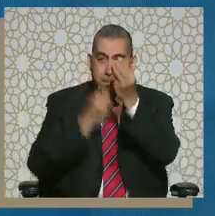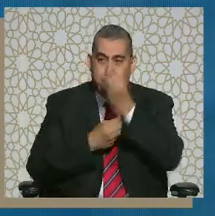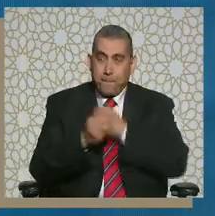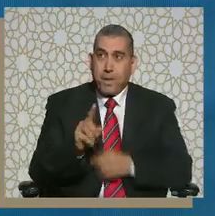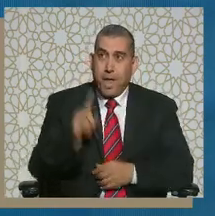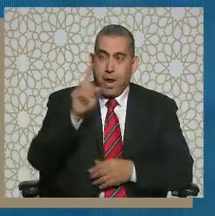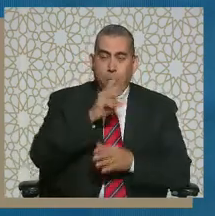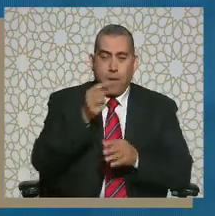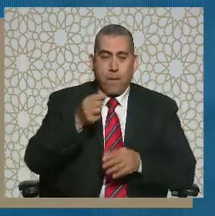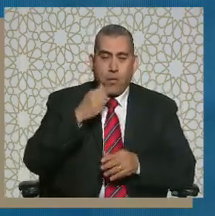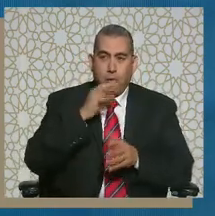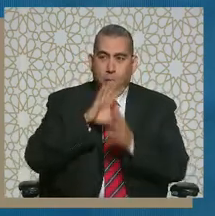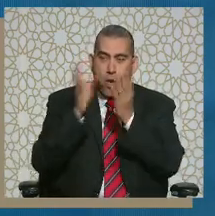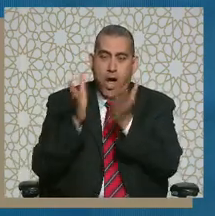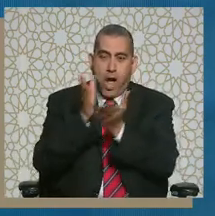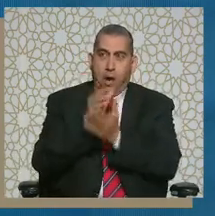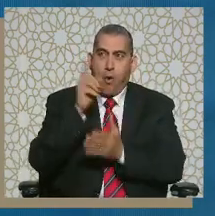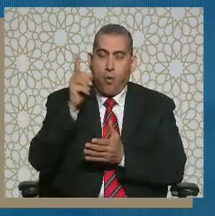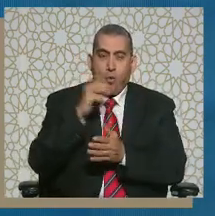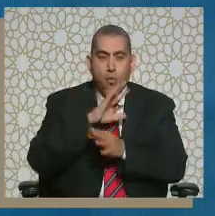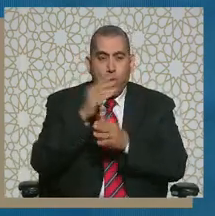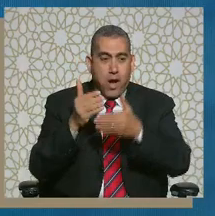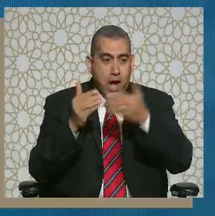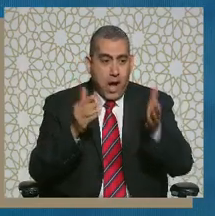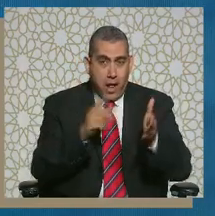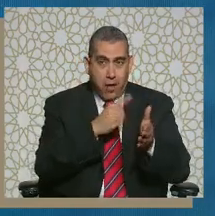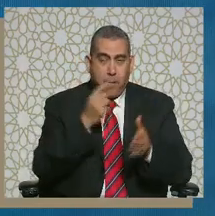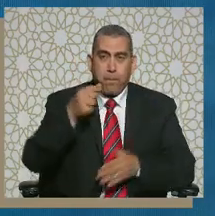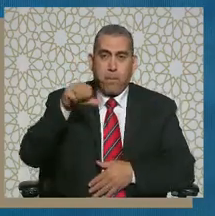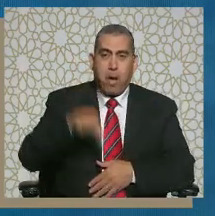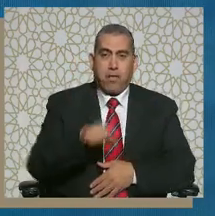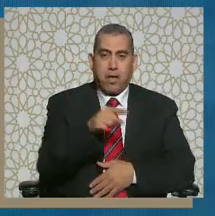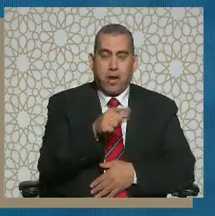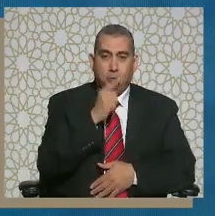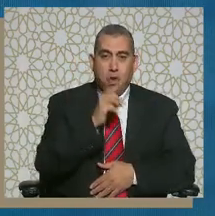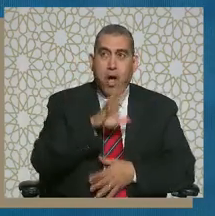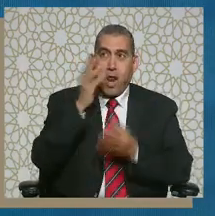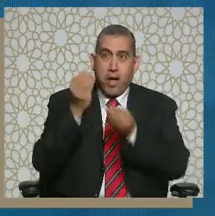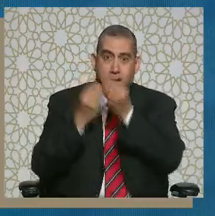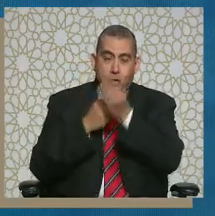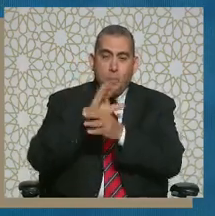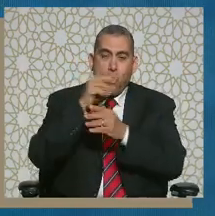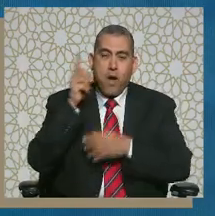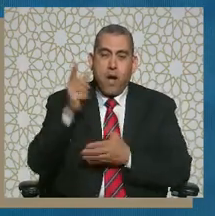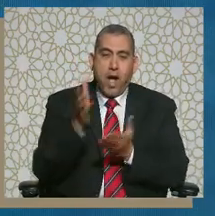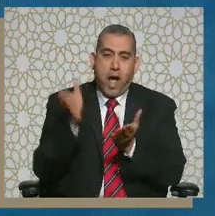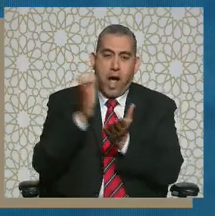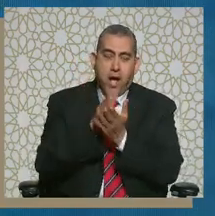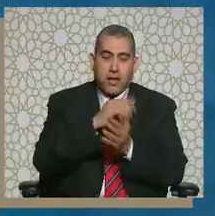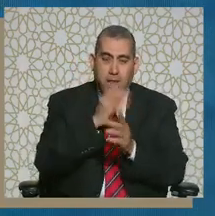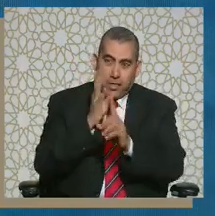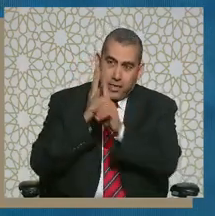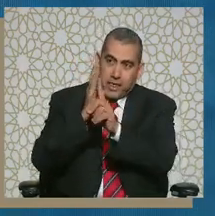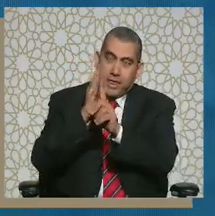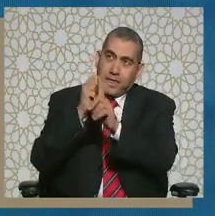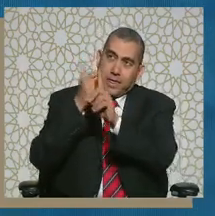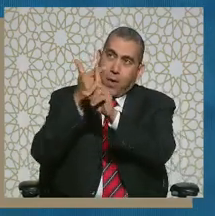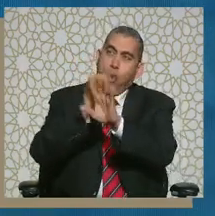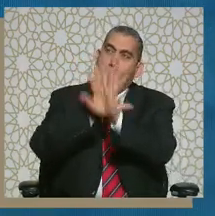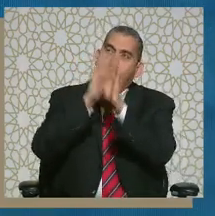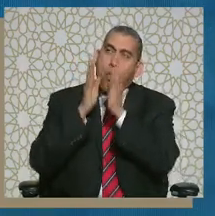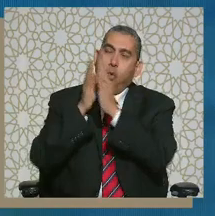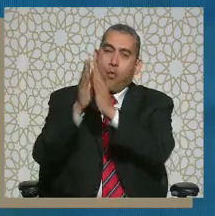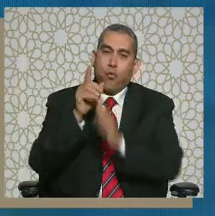هو الباطل والله هو الحق فلذلك ايه اللي حاصل لما هو قال لي اتوكل عليه توكلت